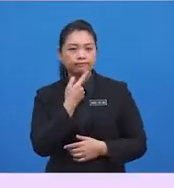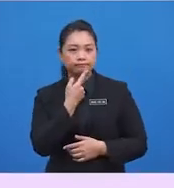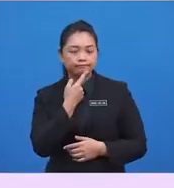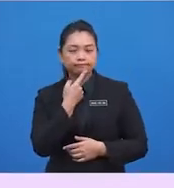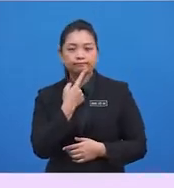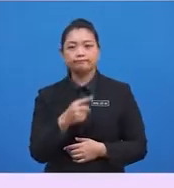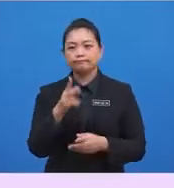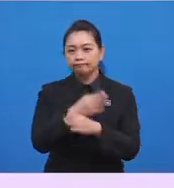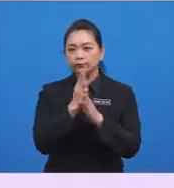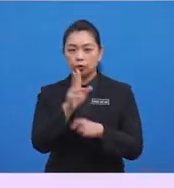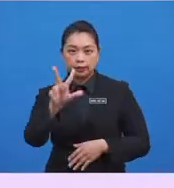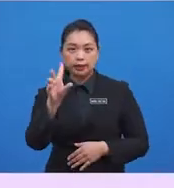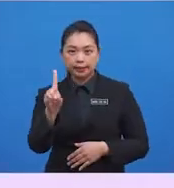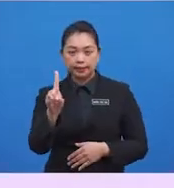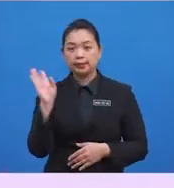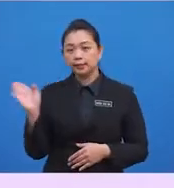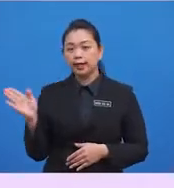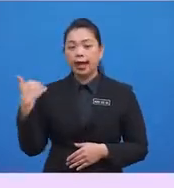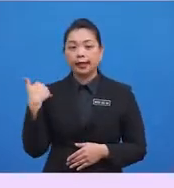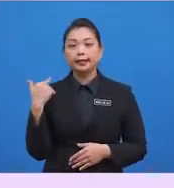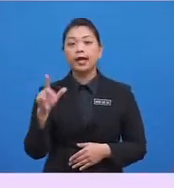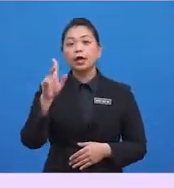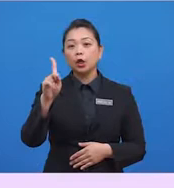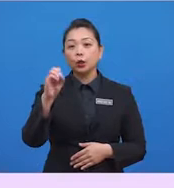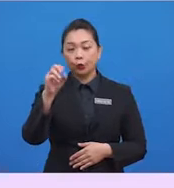Bentuk tiga dimensi ini adalah kon.